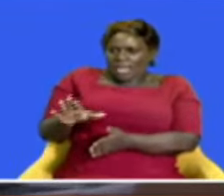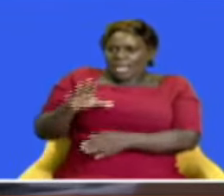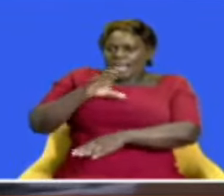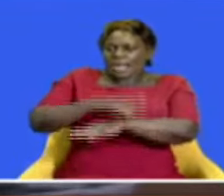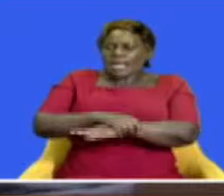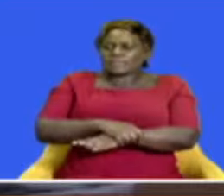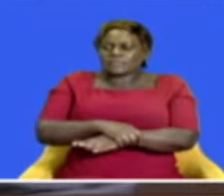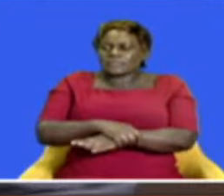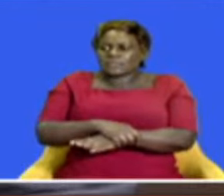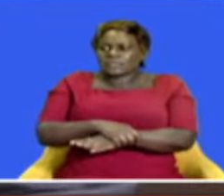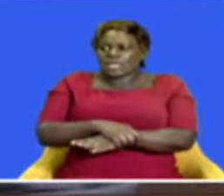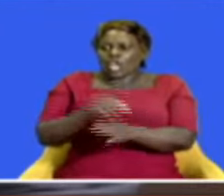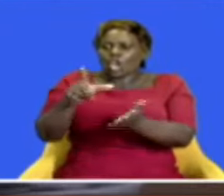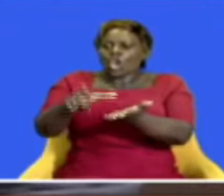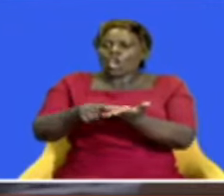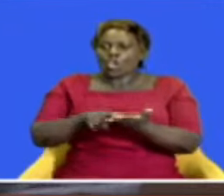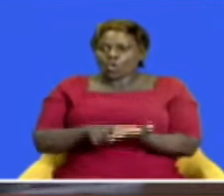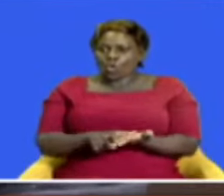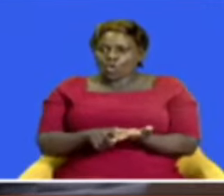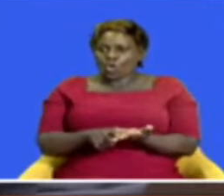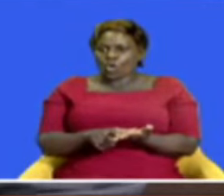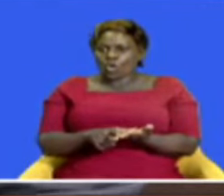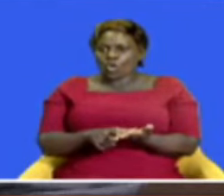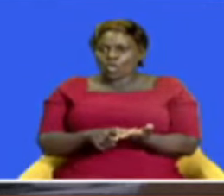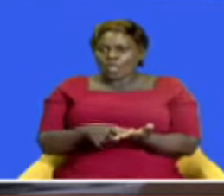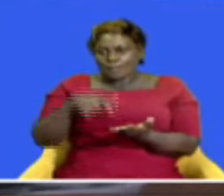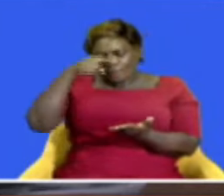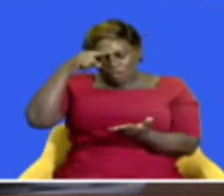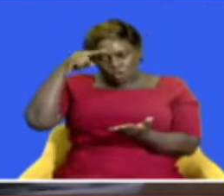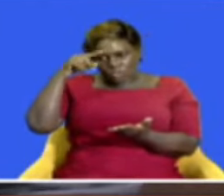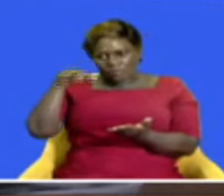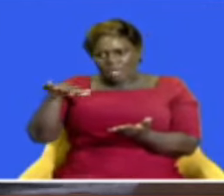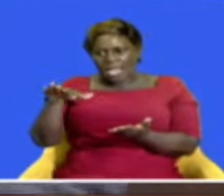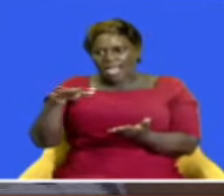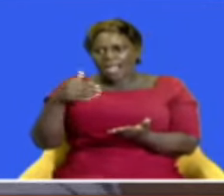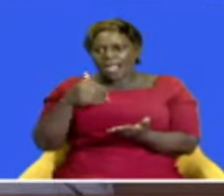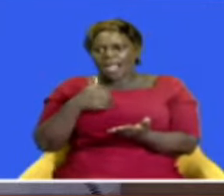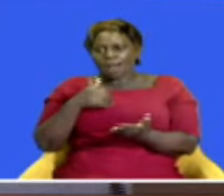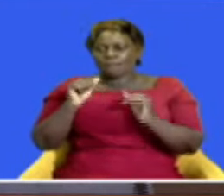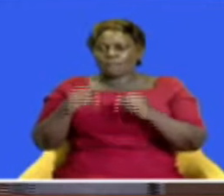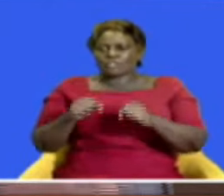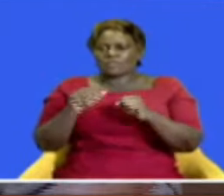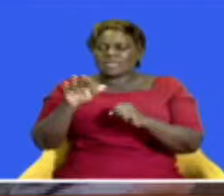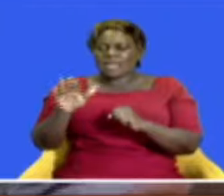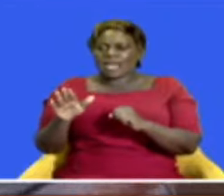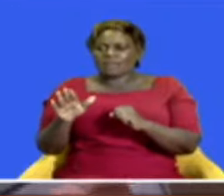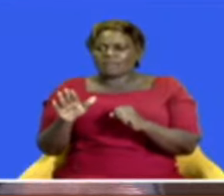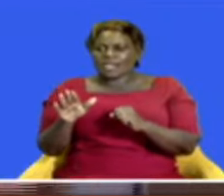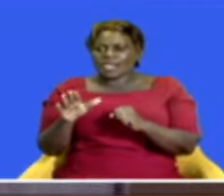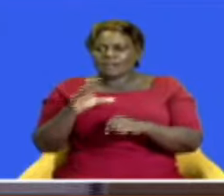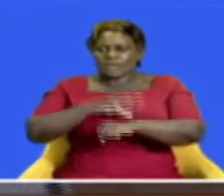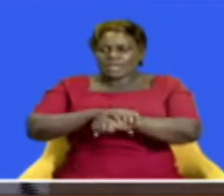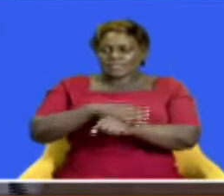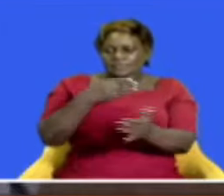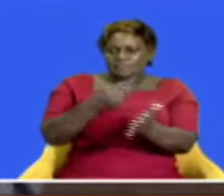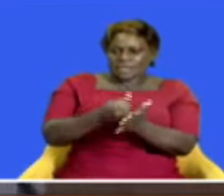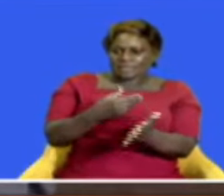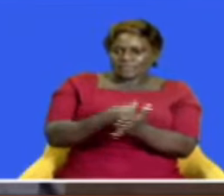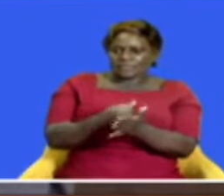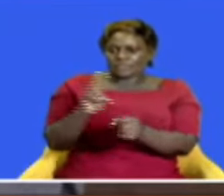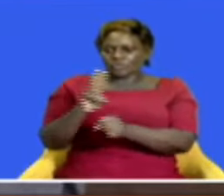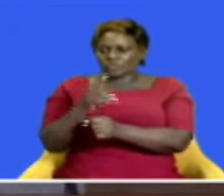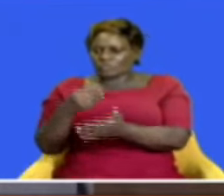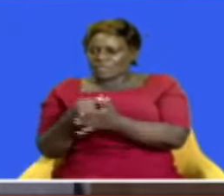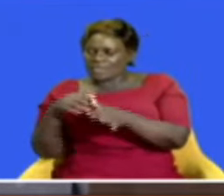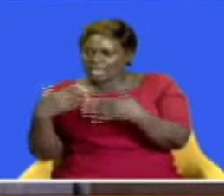hata loan ya, kwa sababu sasa anaweza onekana uwezo wake wa kupata pesa, wa kutumia